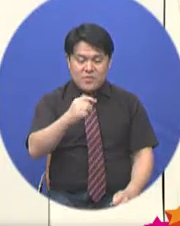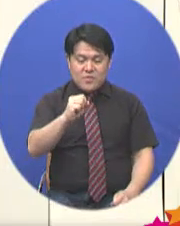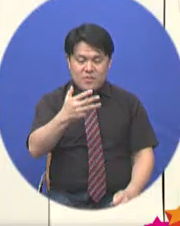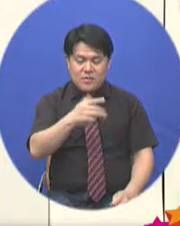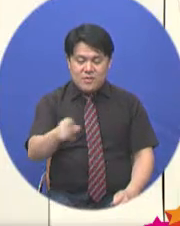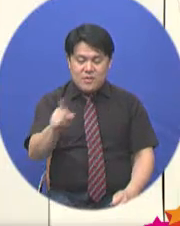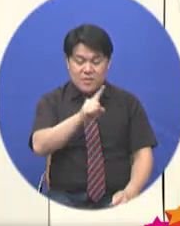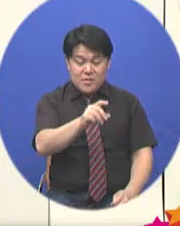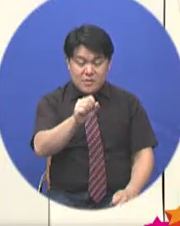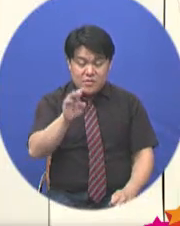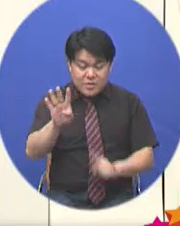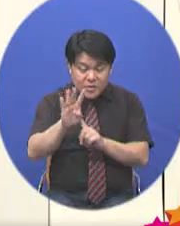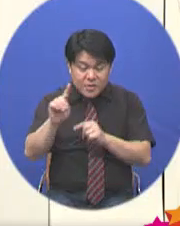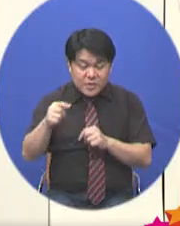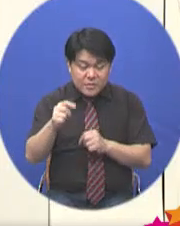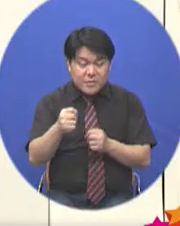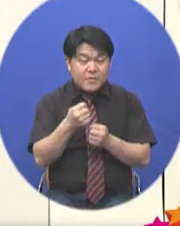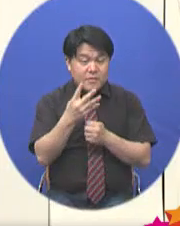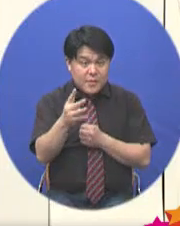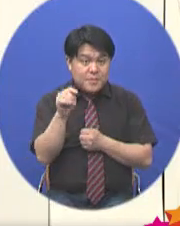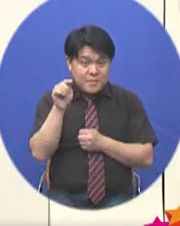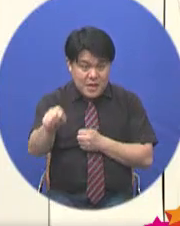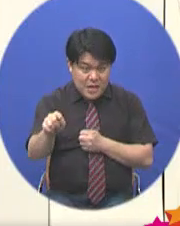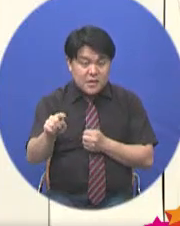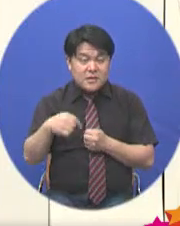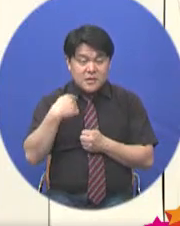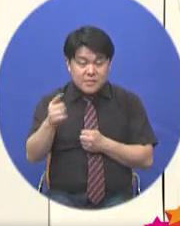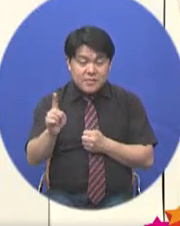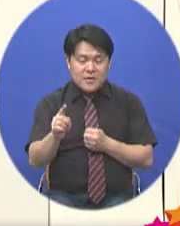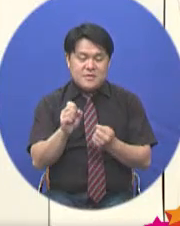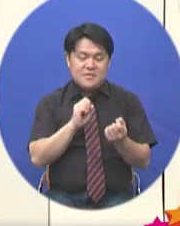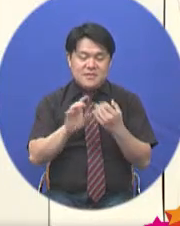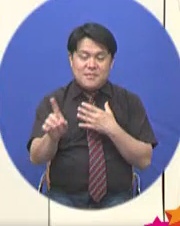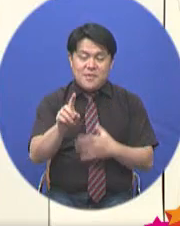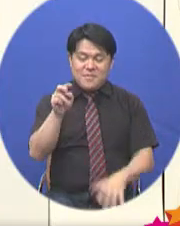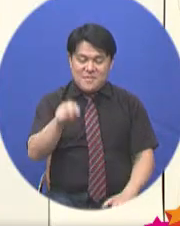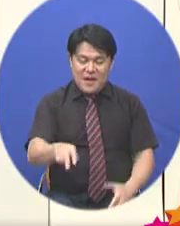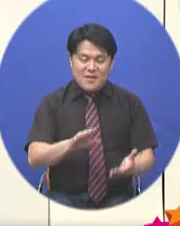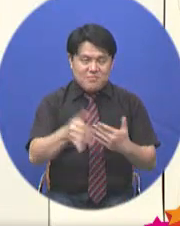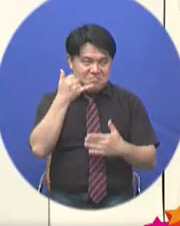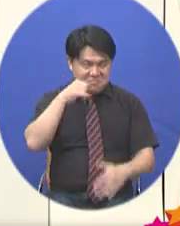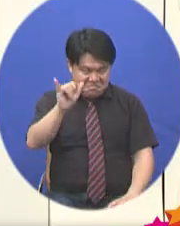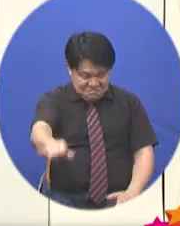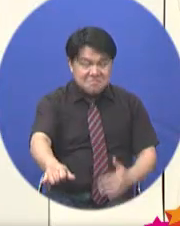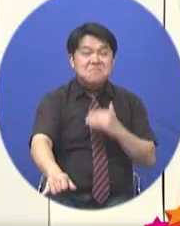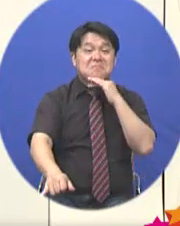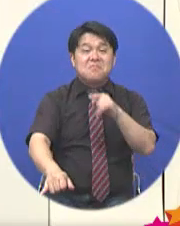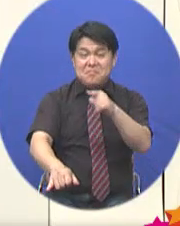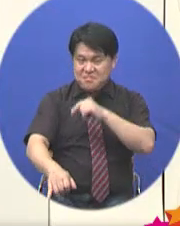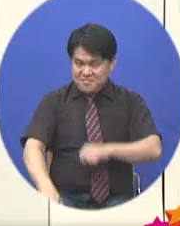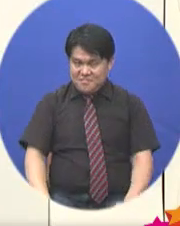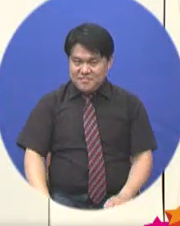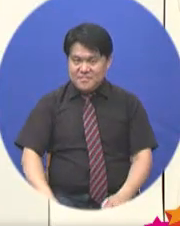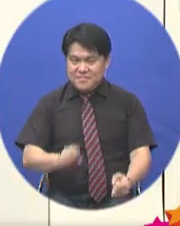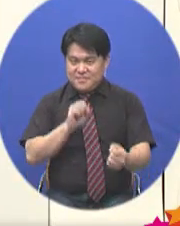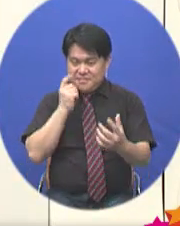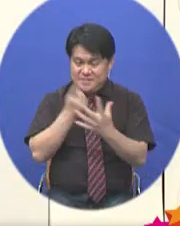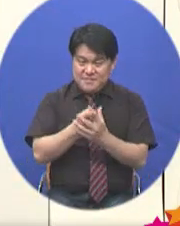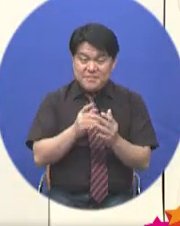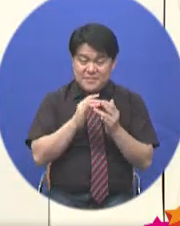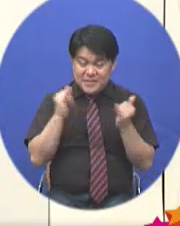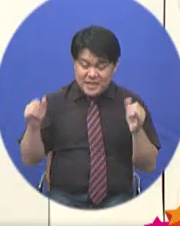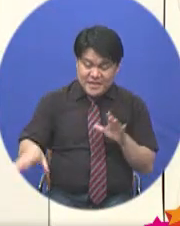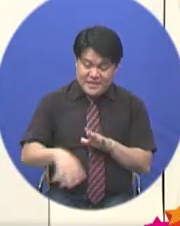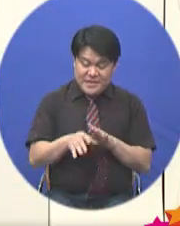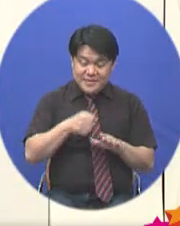060-6081-1004번 누르시고 4번을 누르신 다음에 정답 누르시고 수화기 내려놓으시면 정답자 중